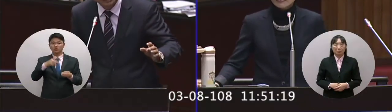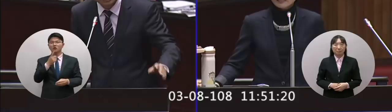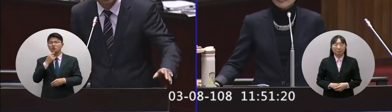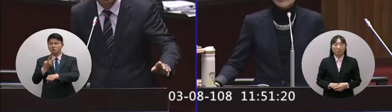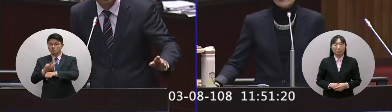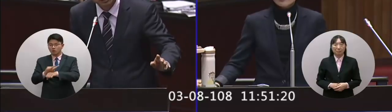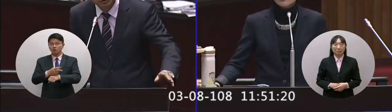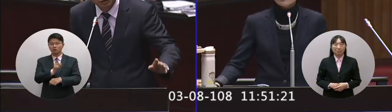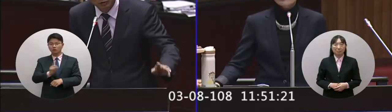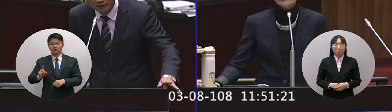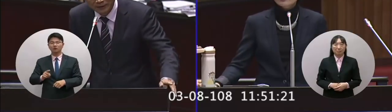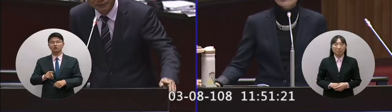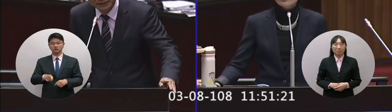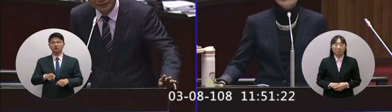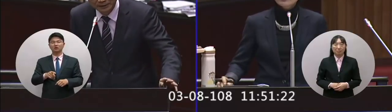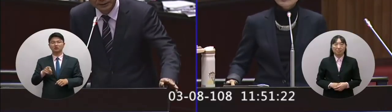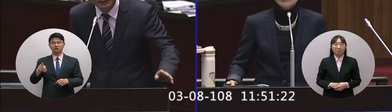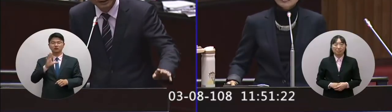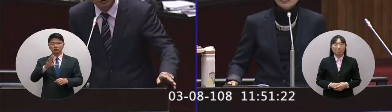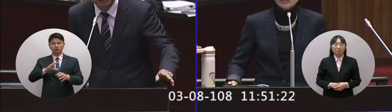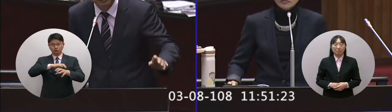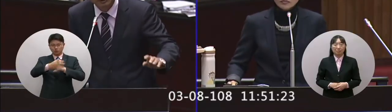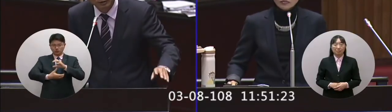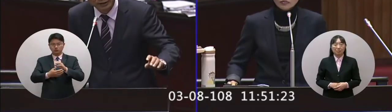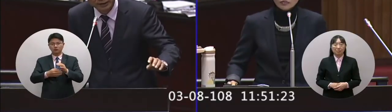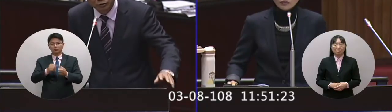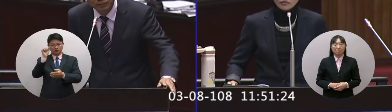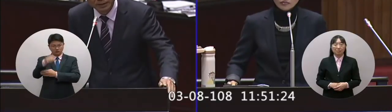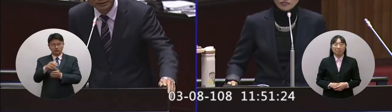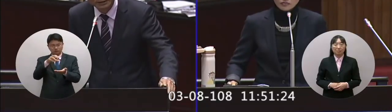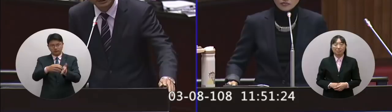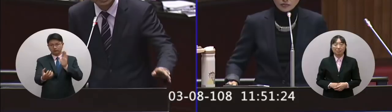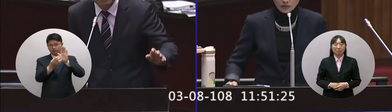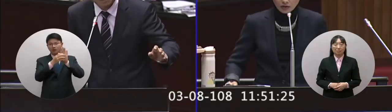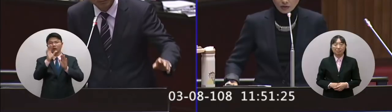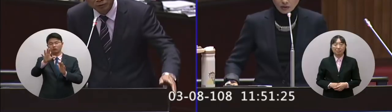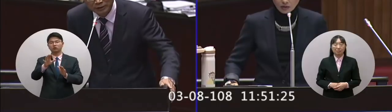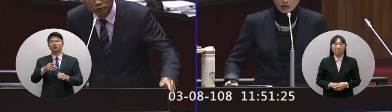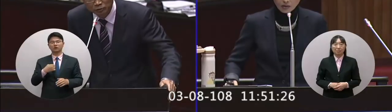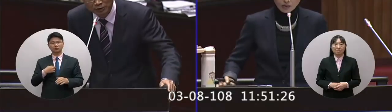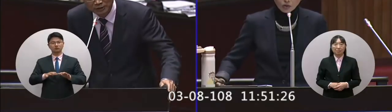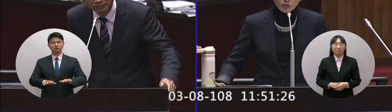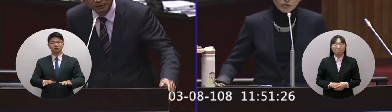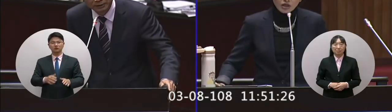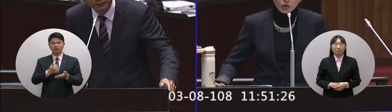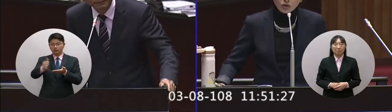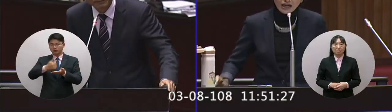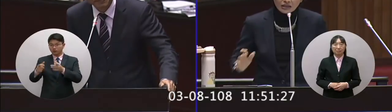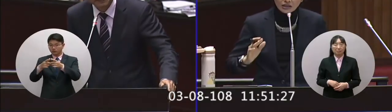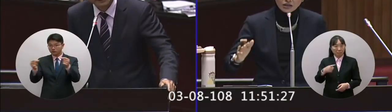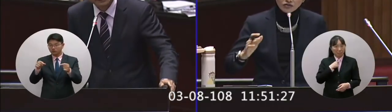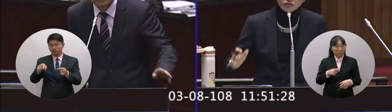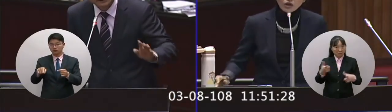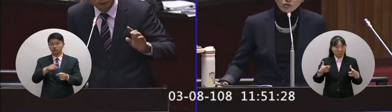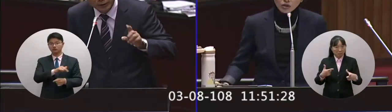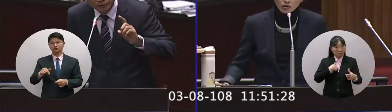些都已经有具有 global gap 这样的一个要求。我们会更全面性的把目前输出到日本的， 我们是不是要扩大